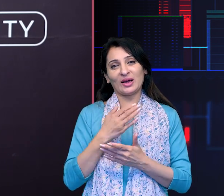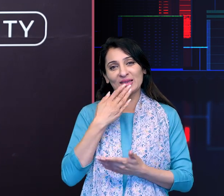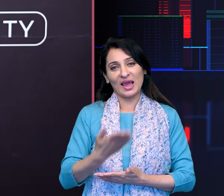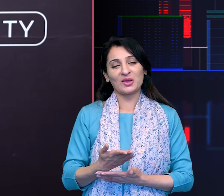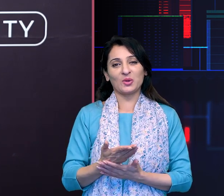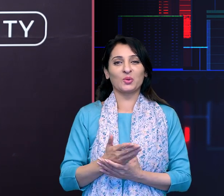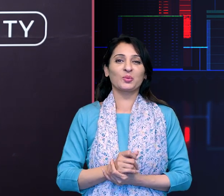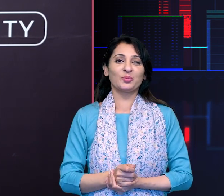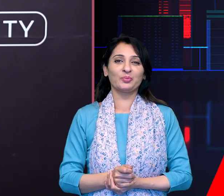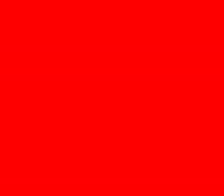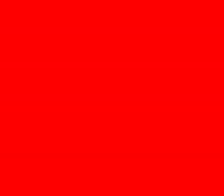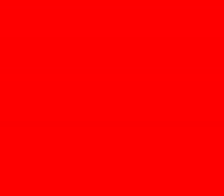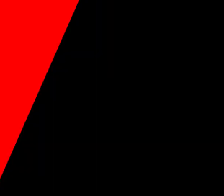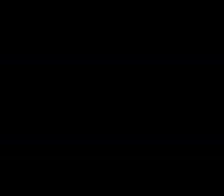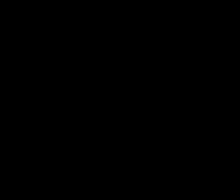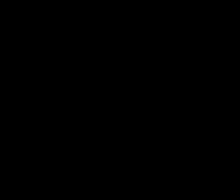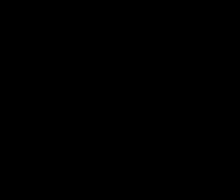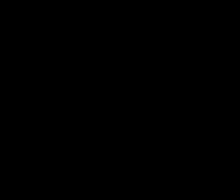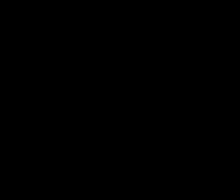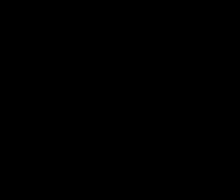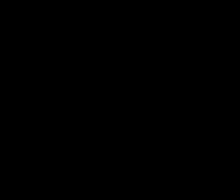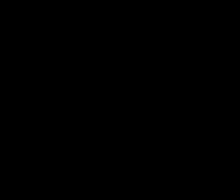सराहा बहुत शुक्रिया